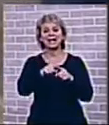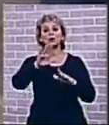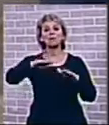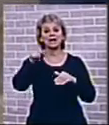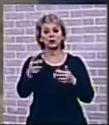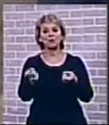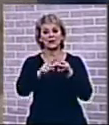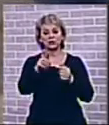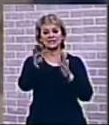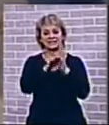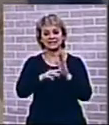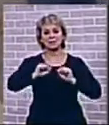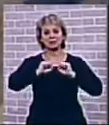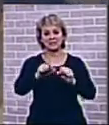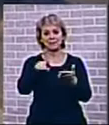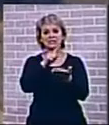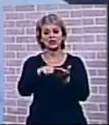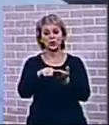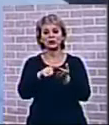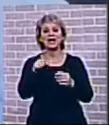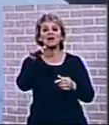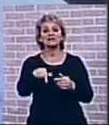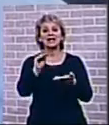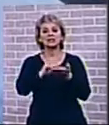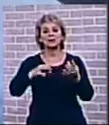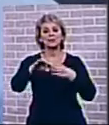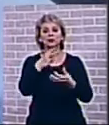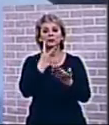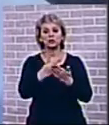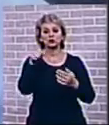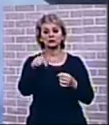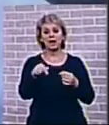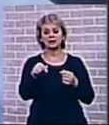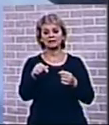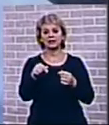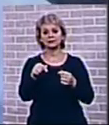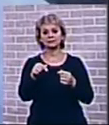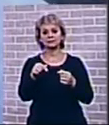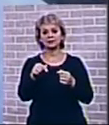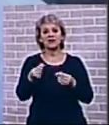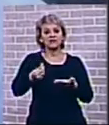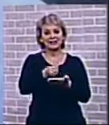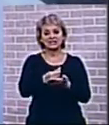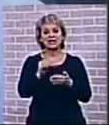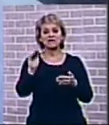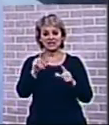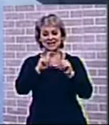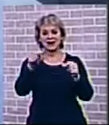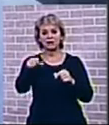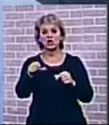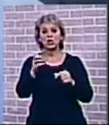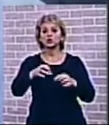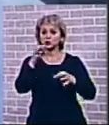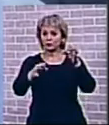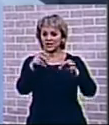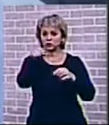потом подключат к системе «Безопасный город». Данный проект предусматривает финансирование федеральное,